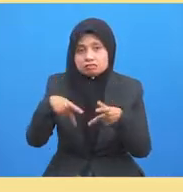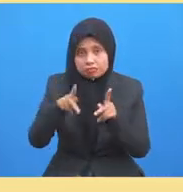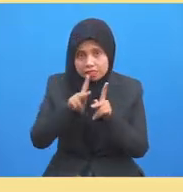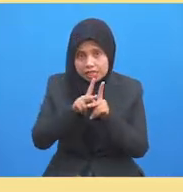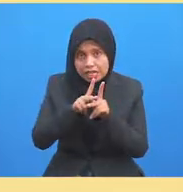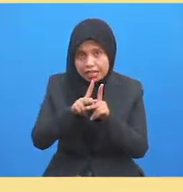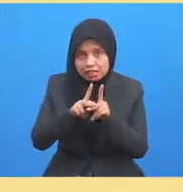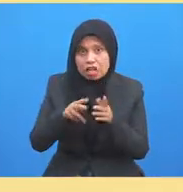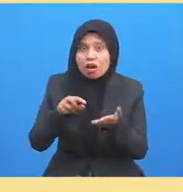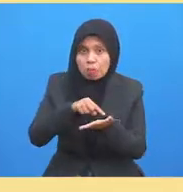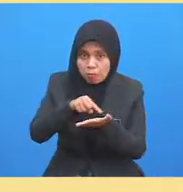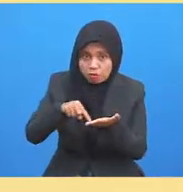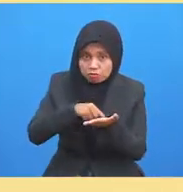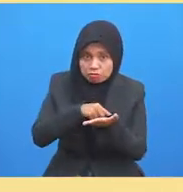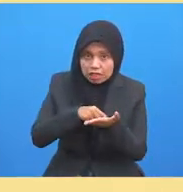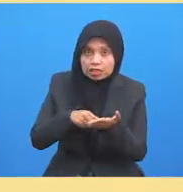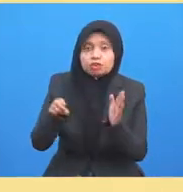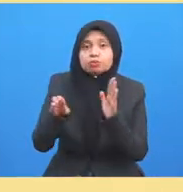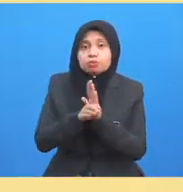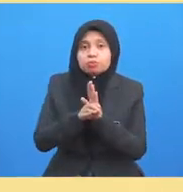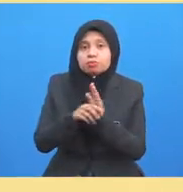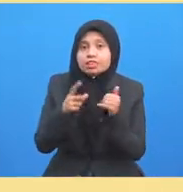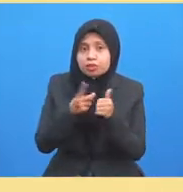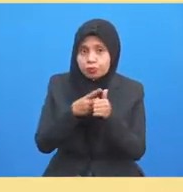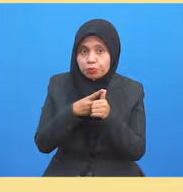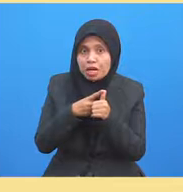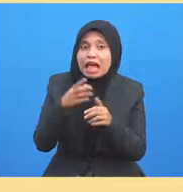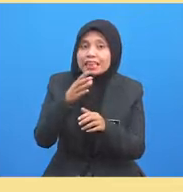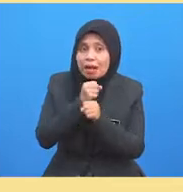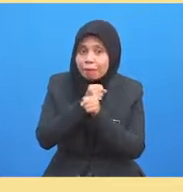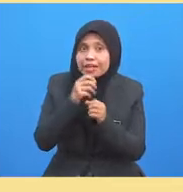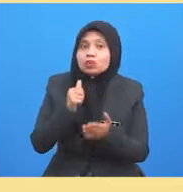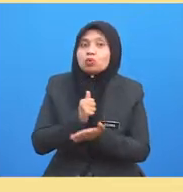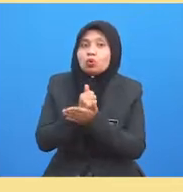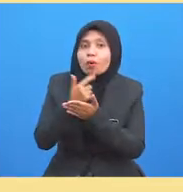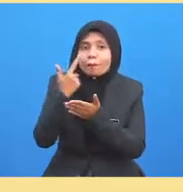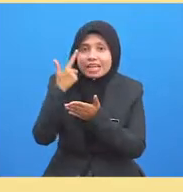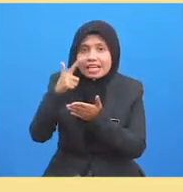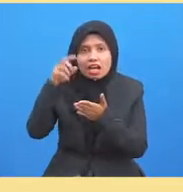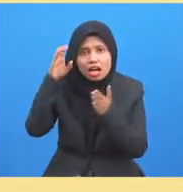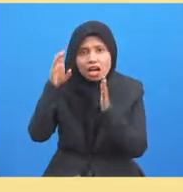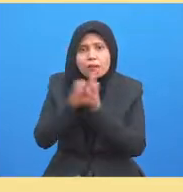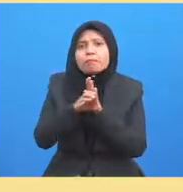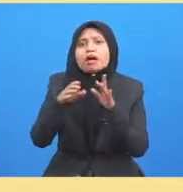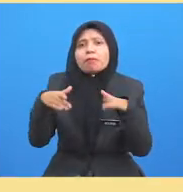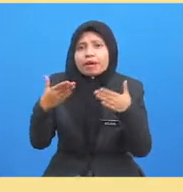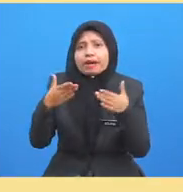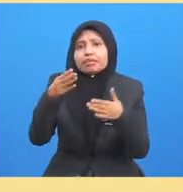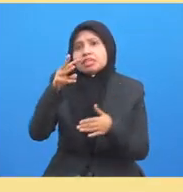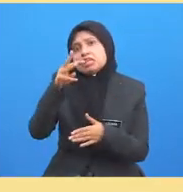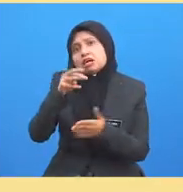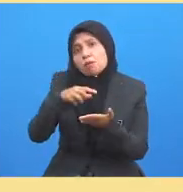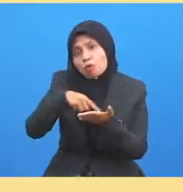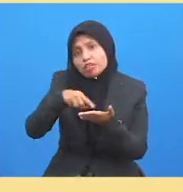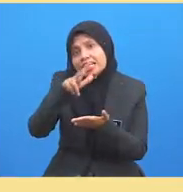model olokan, iaitu ia dapat membantu melihat gambaran sebenar model tiga dimensi